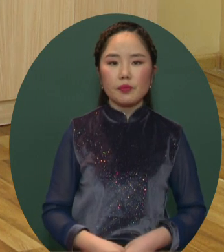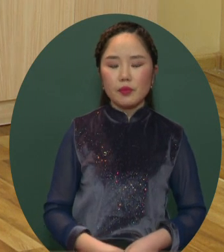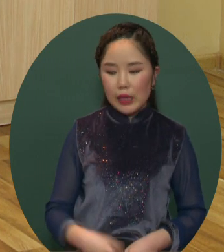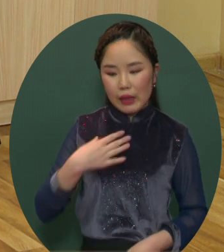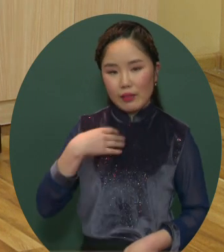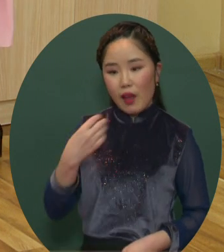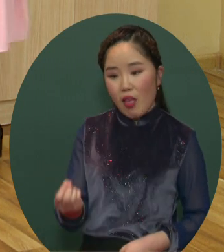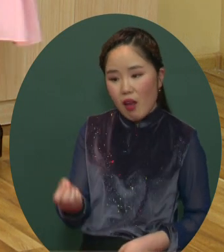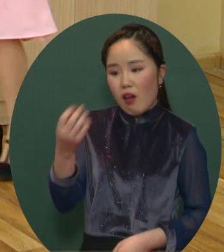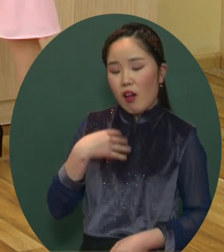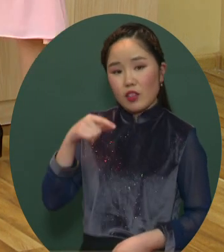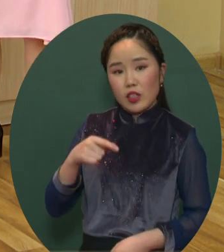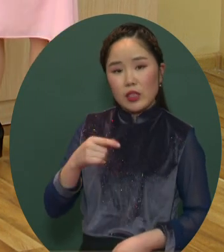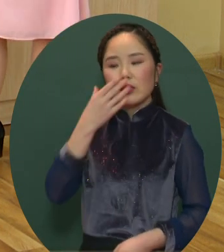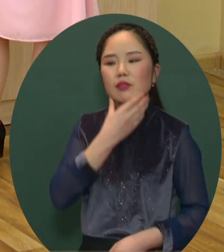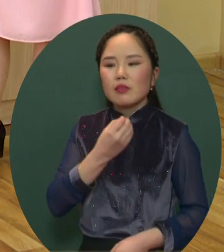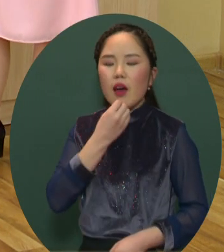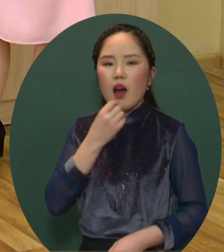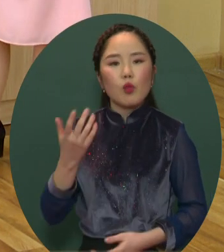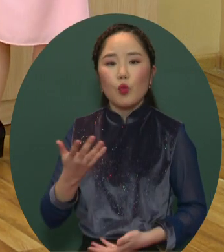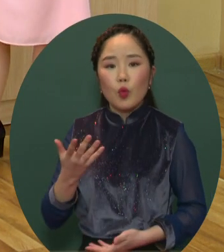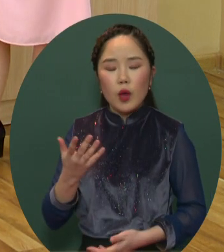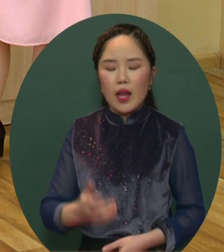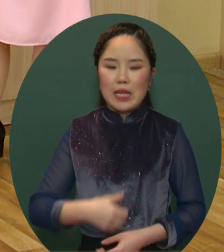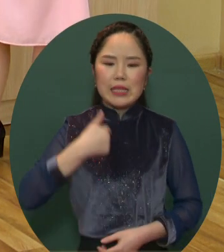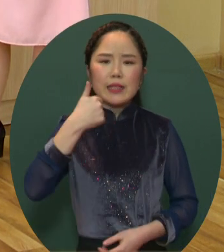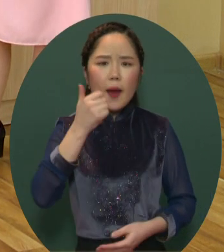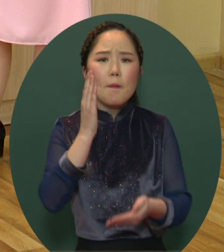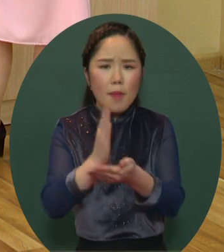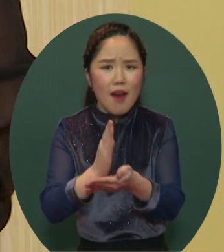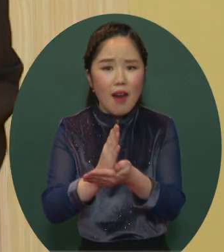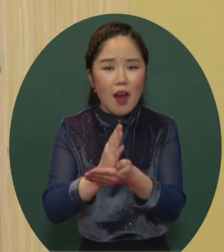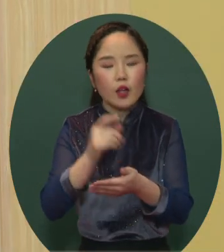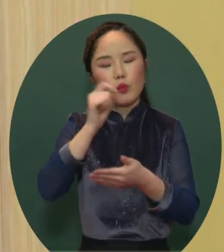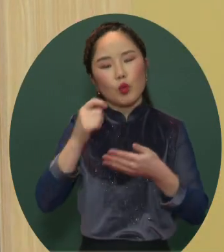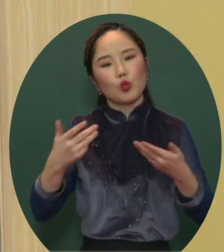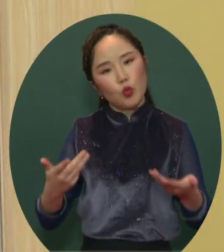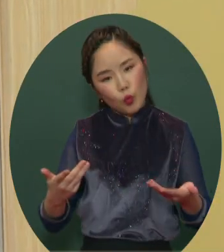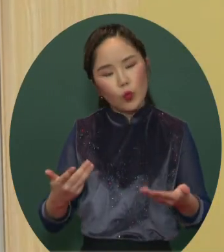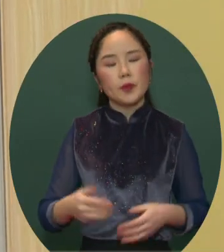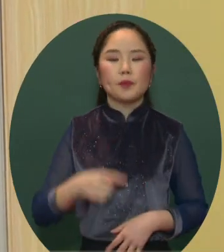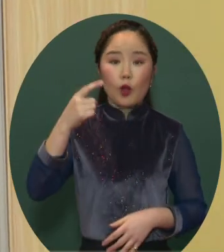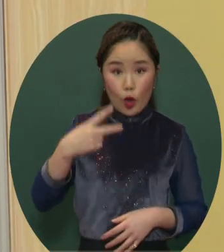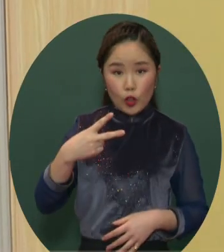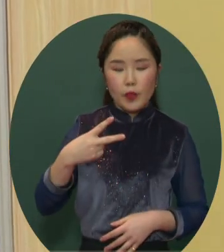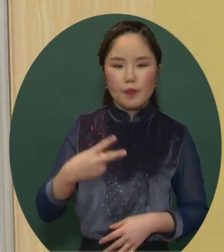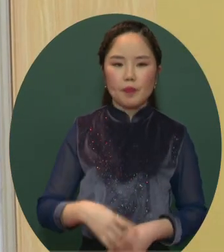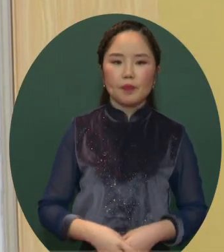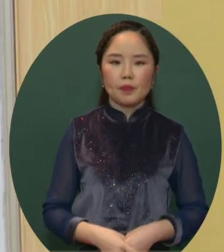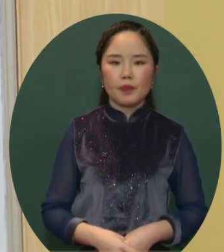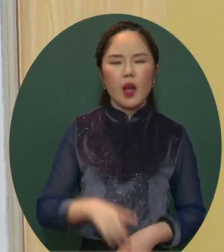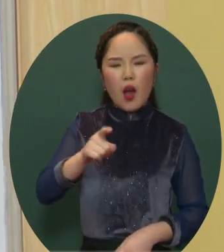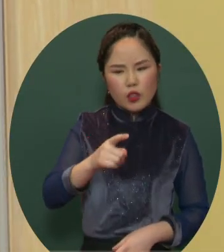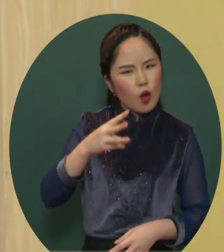намайг баярлуулсан үг гэдгийн доор сайн байна гэж бичсэн байх. Мөн хүүхдүүд